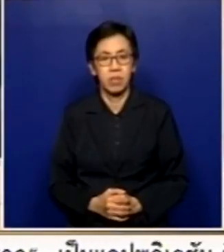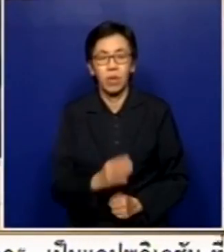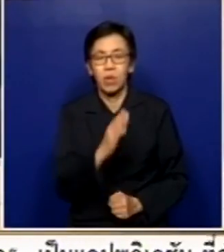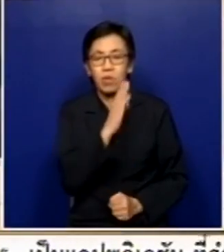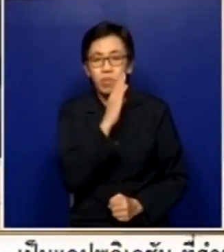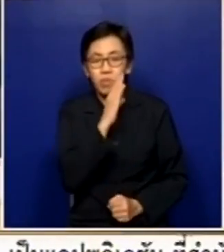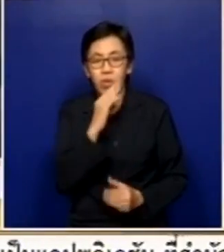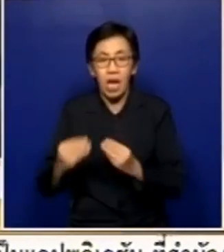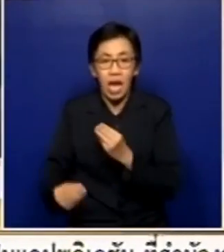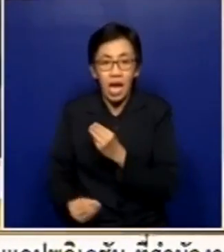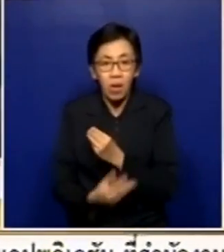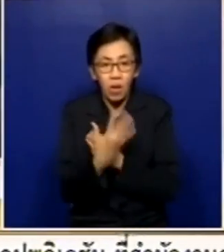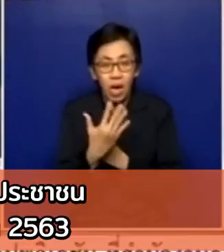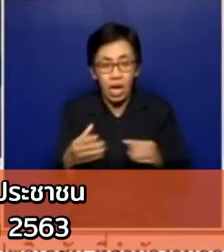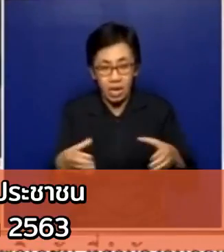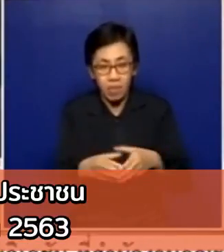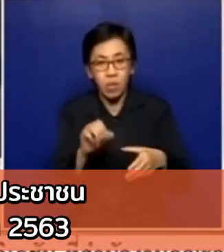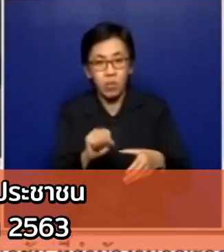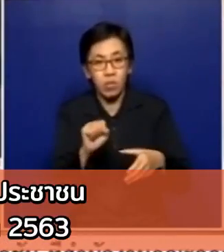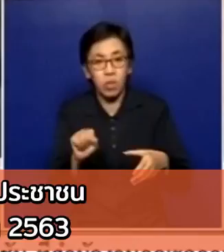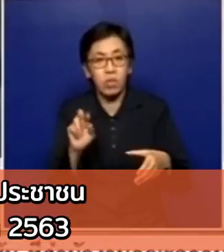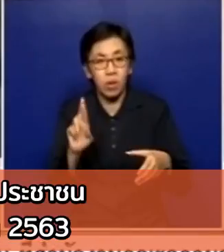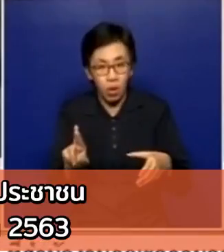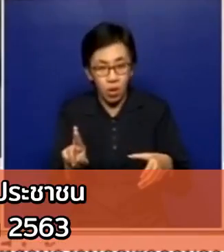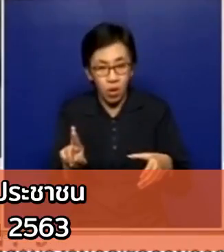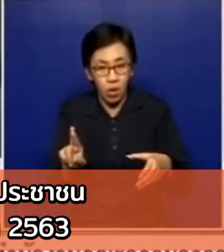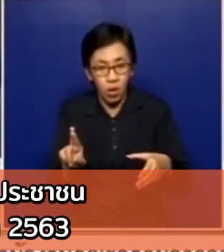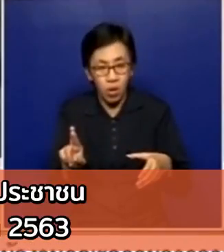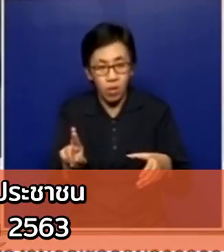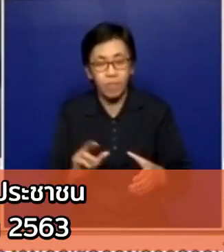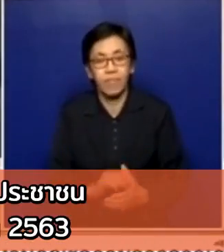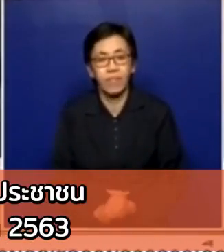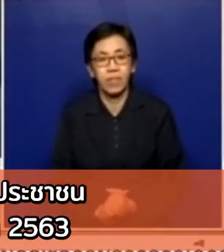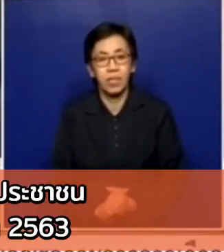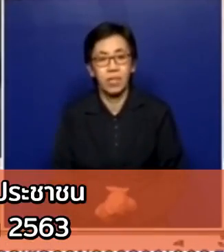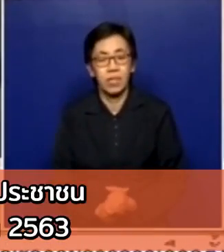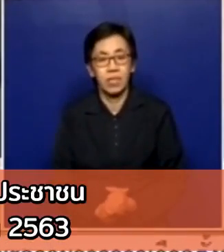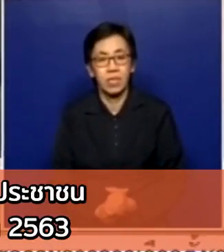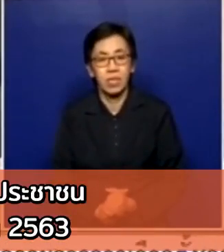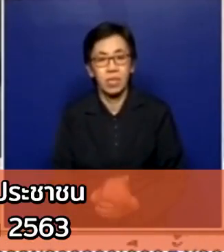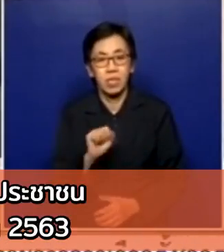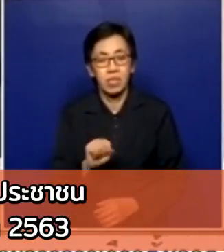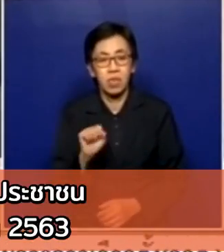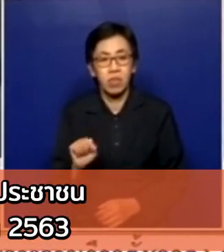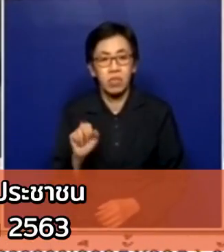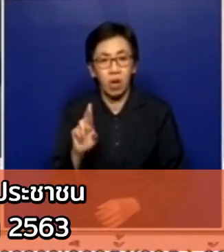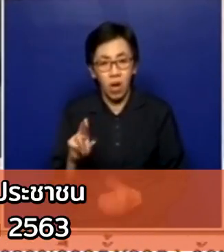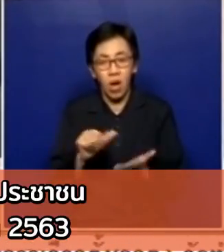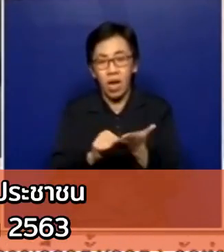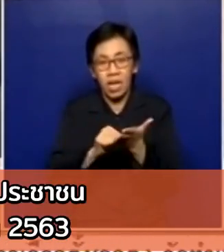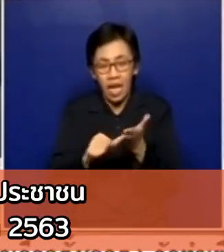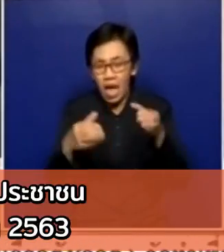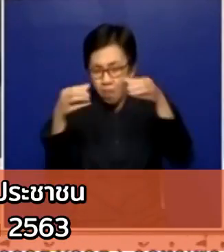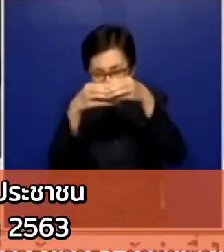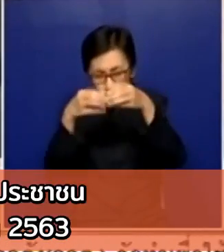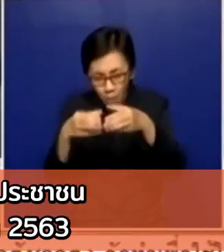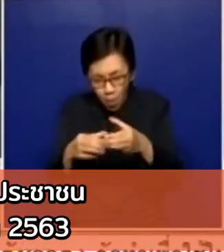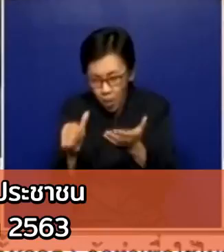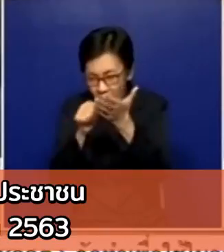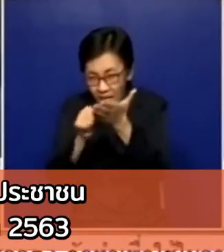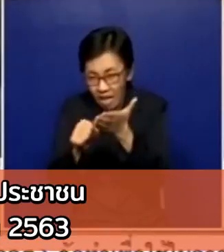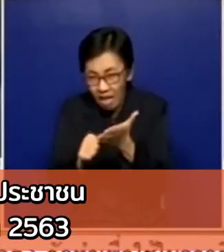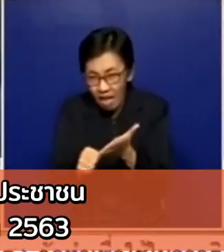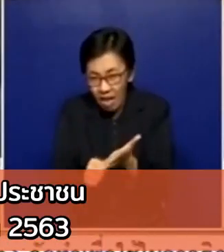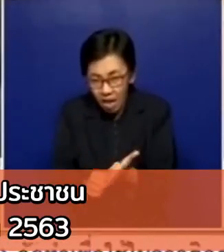I sawรอแก้ไก่ทุกหมวดจะต้องมีการ